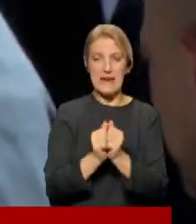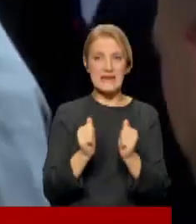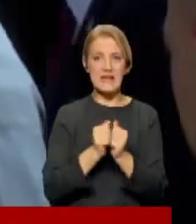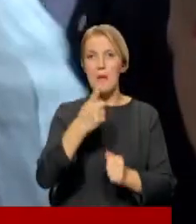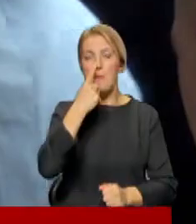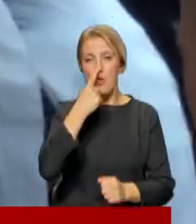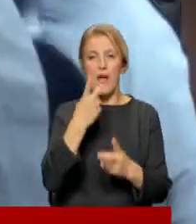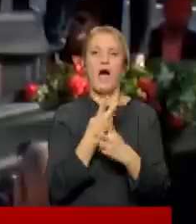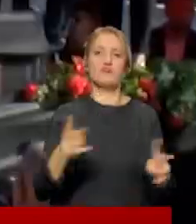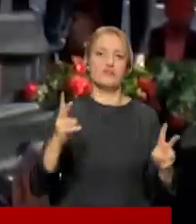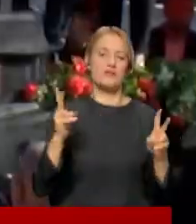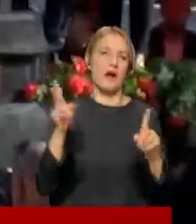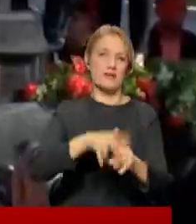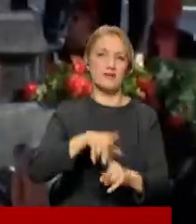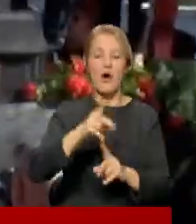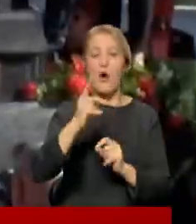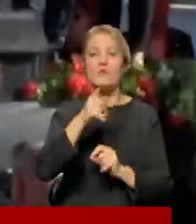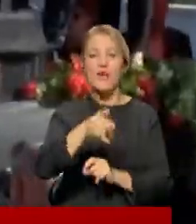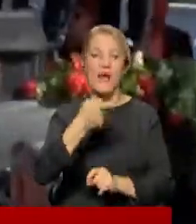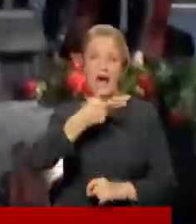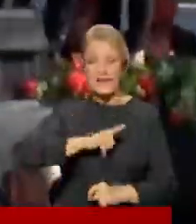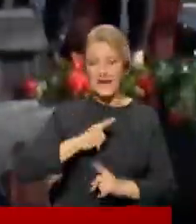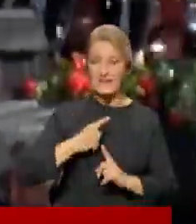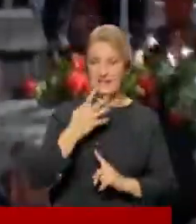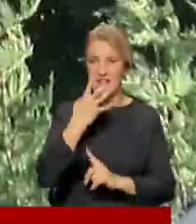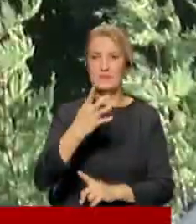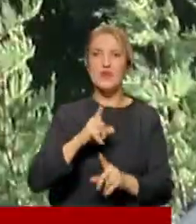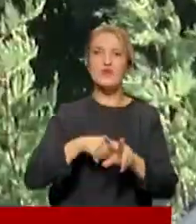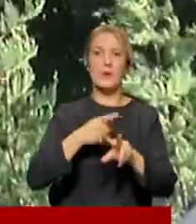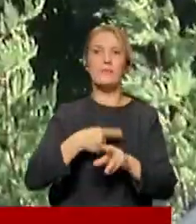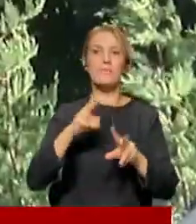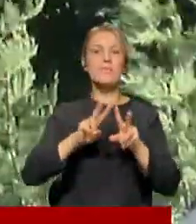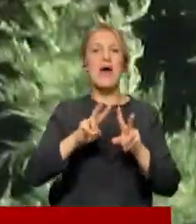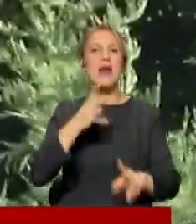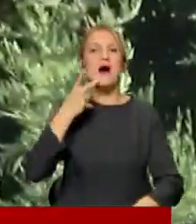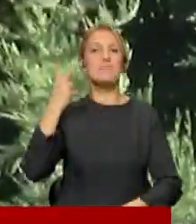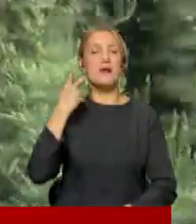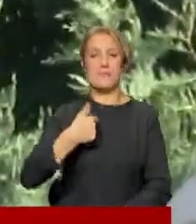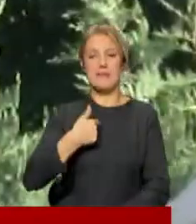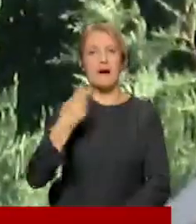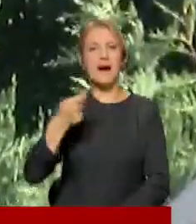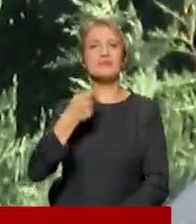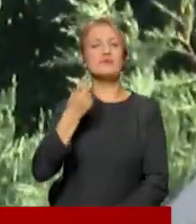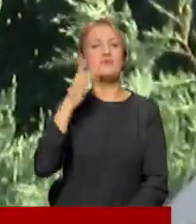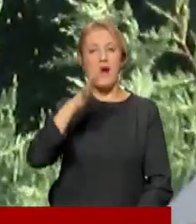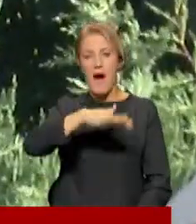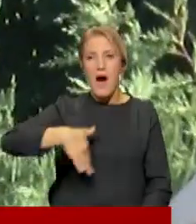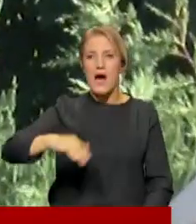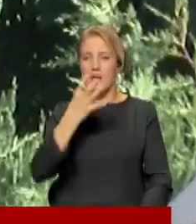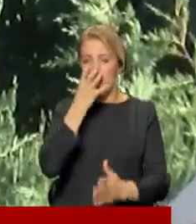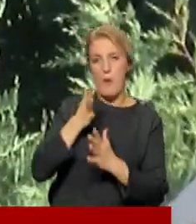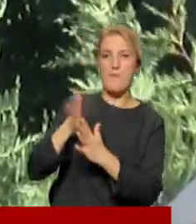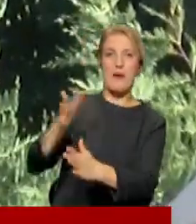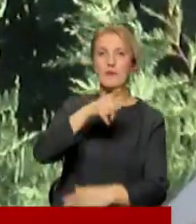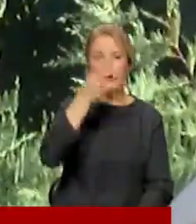Bolu'da açılıştaydı Özcan'ın adaylık talebine yorumu da çarpıcıydı Meral Abla benim adımı unutma Şimdi herkesi komaya